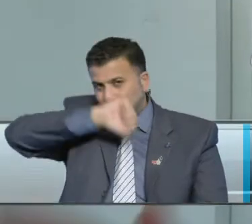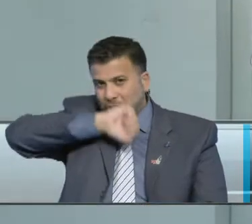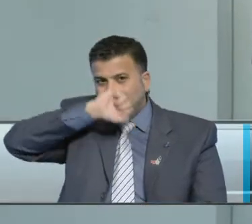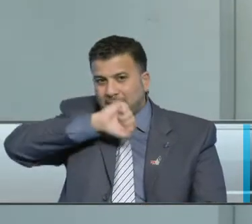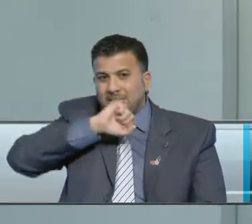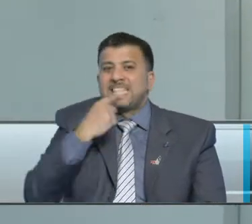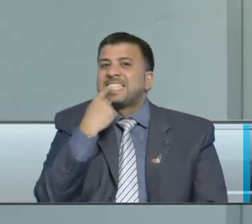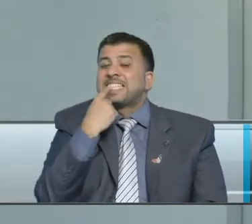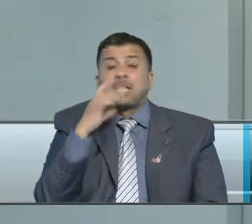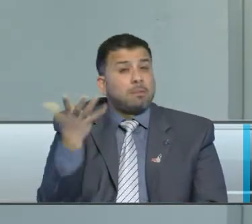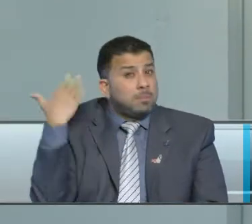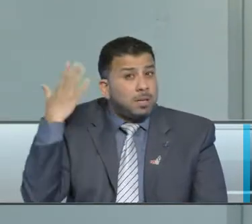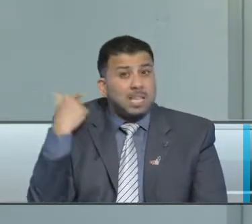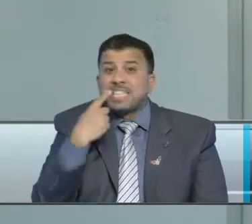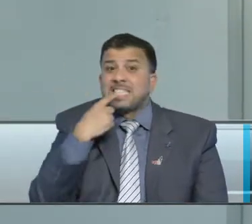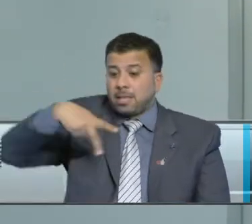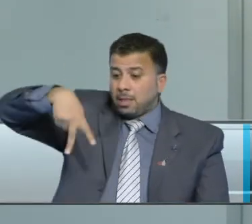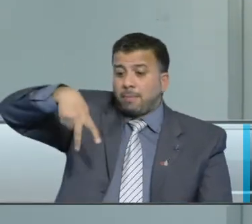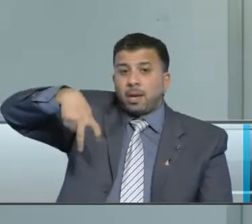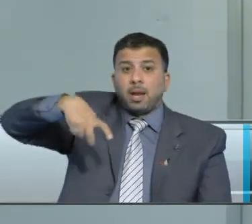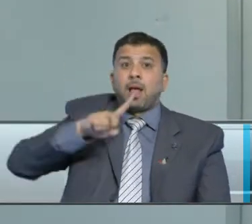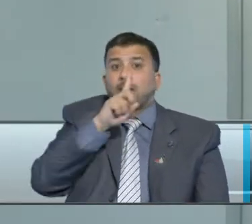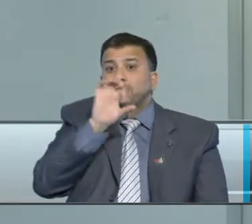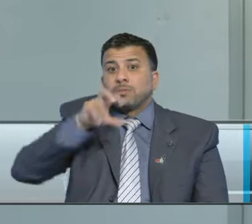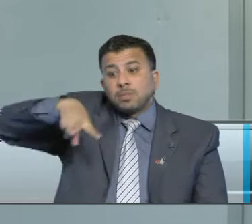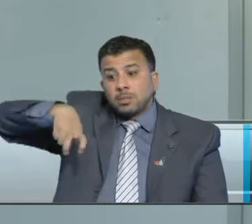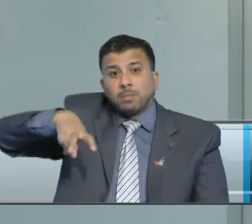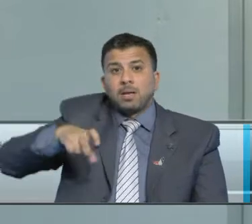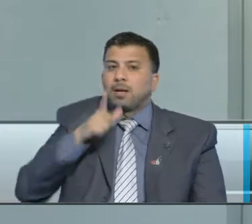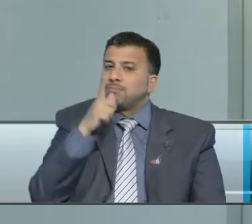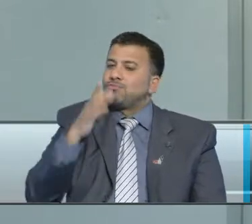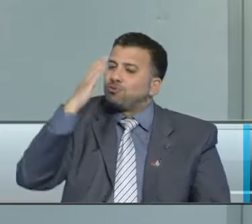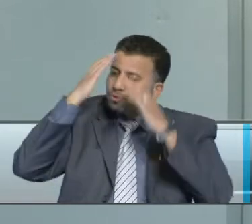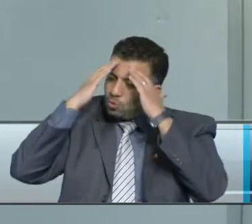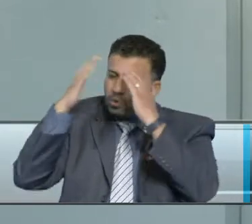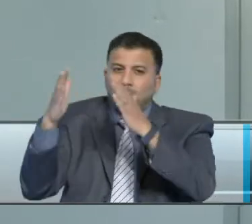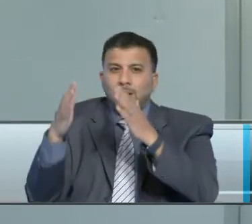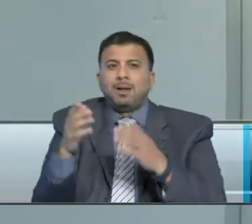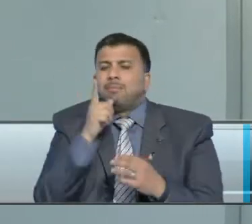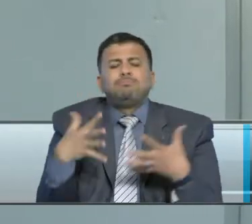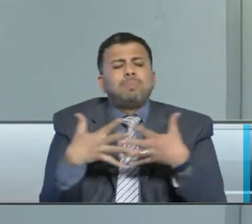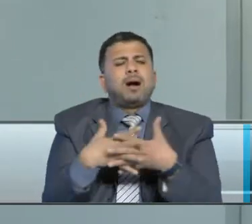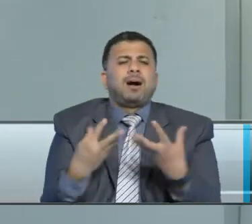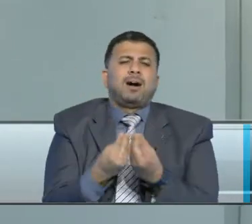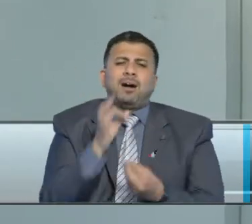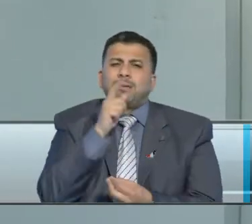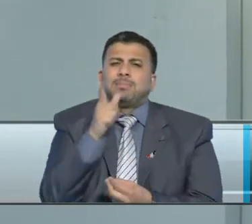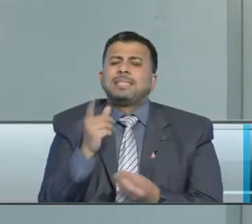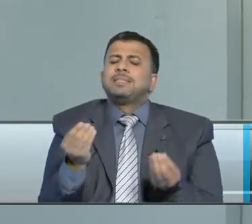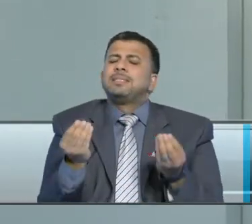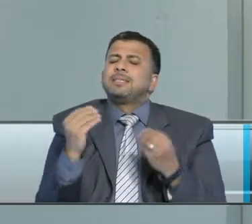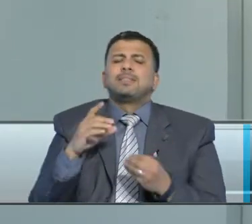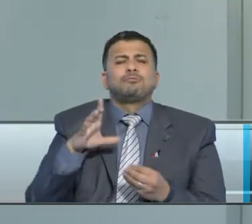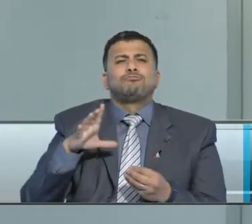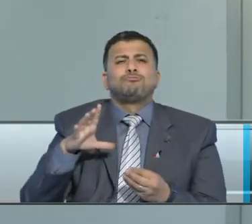من سنة 80، الحمد لله جزاه الله خير، كان راتبنا يعني 10 ويعني ناقص زايد يعني،